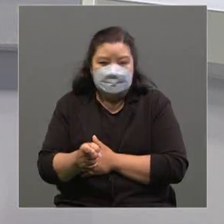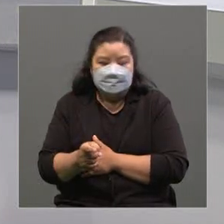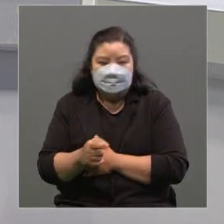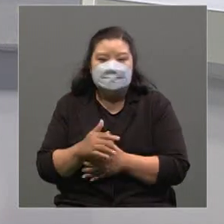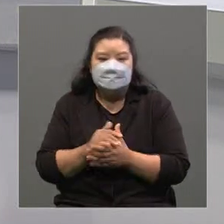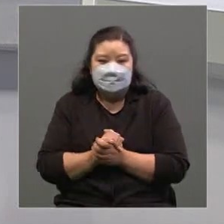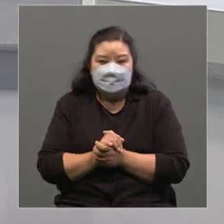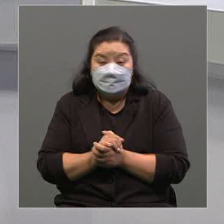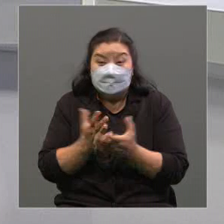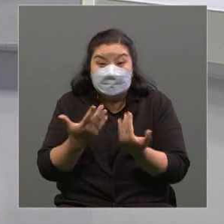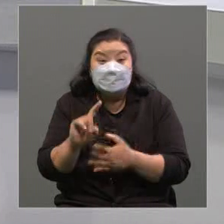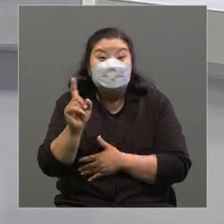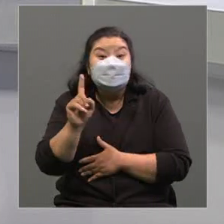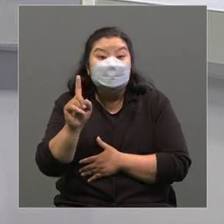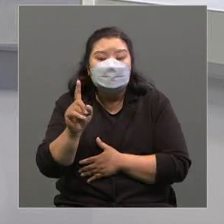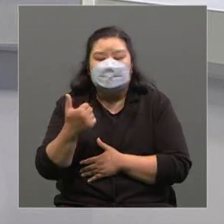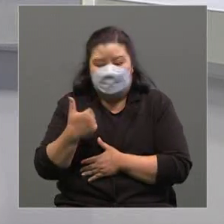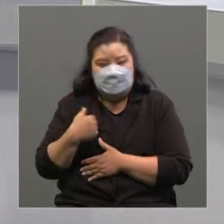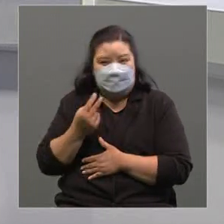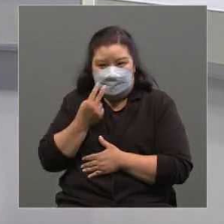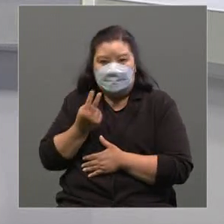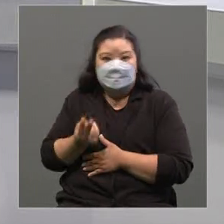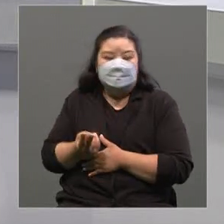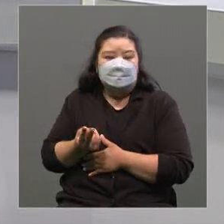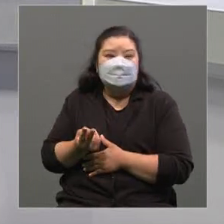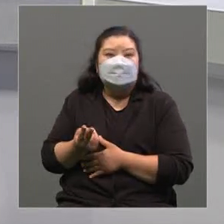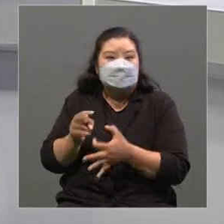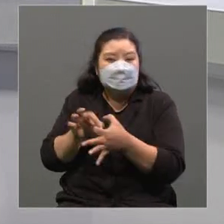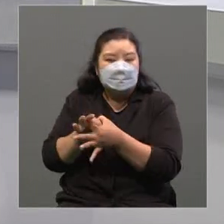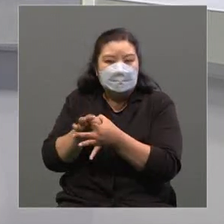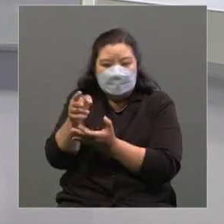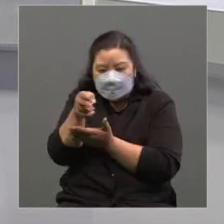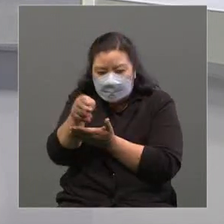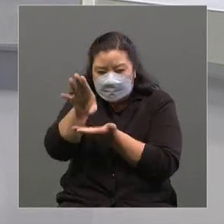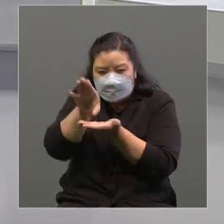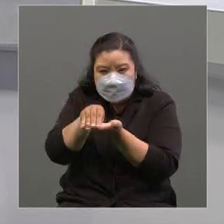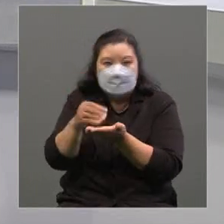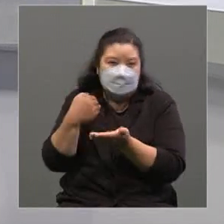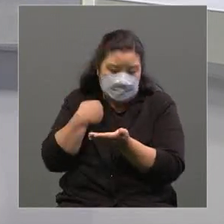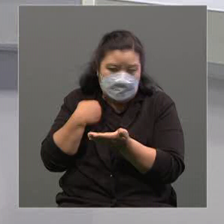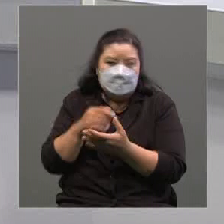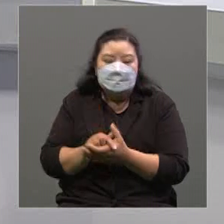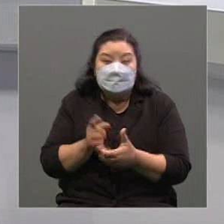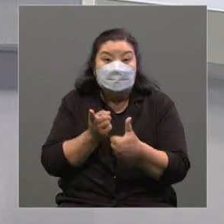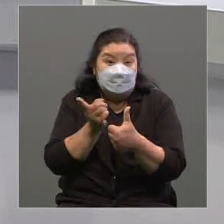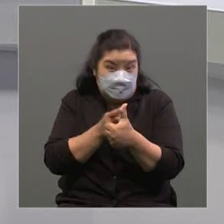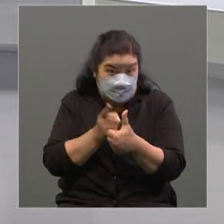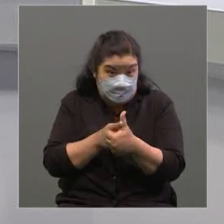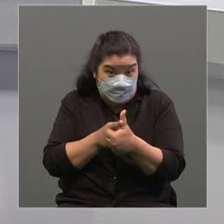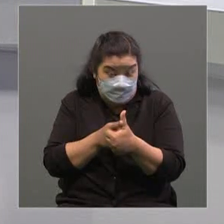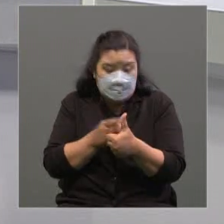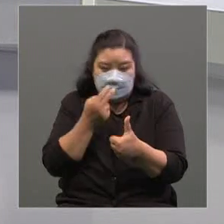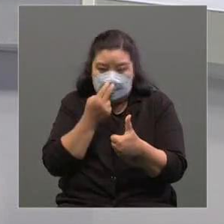วก็หลังจากนั้นมีการเปิดเผยภาพจากกล้องวงจรปิดออกมาหลายจุดนะคะไม่ว่าจะเป็นจุดที่ตัวน้องนักศึกษา